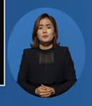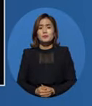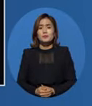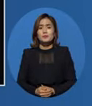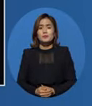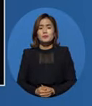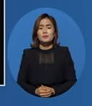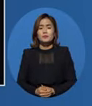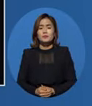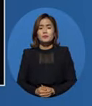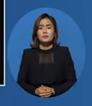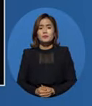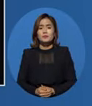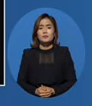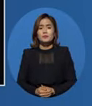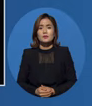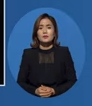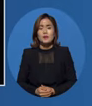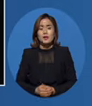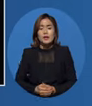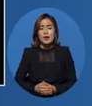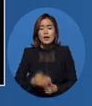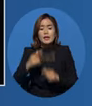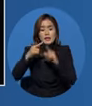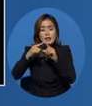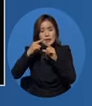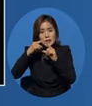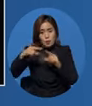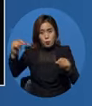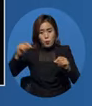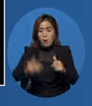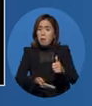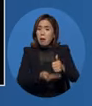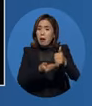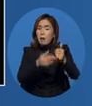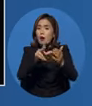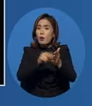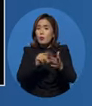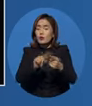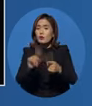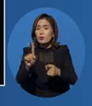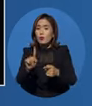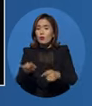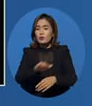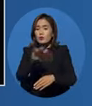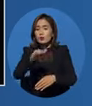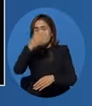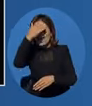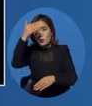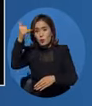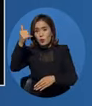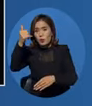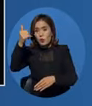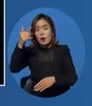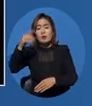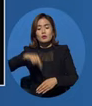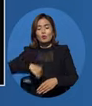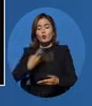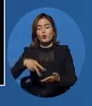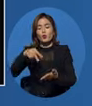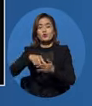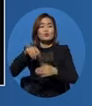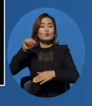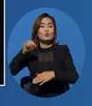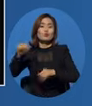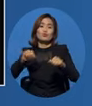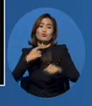2 친일 문제에 대해서는 뭐 그 저희 집 안에서부터 제외 저부 가동이 운동하시고 특히 의열단